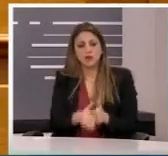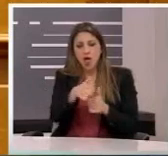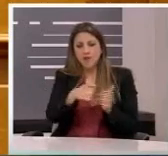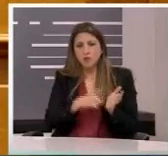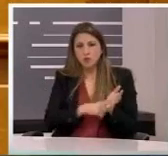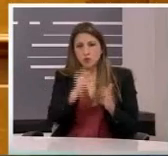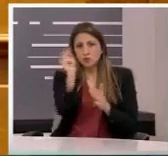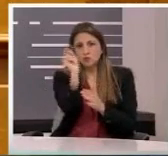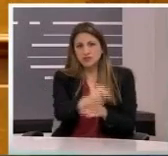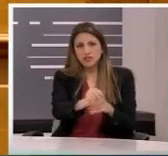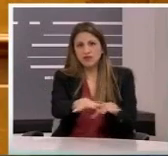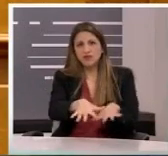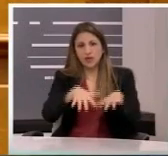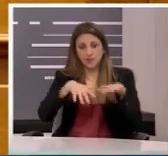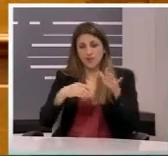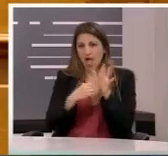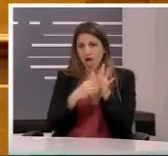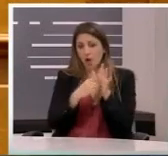Και